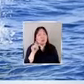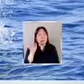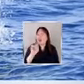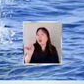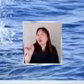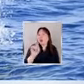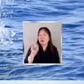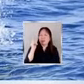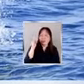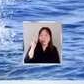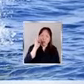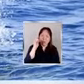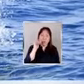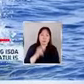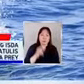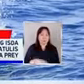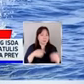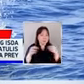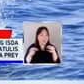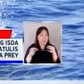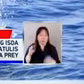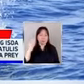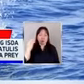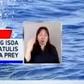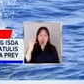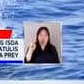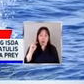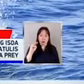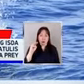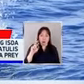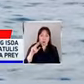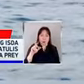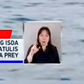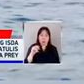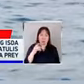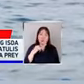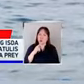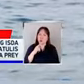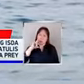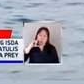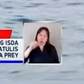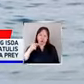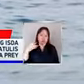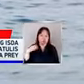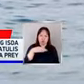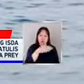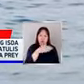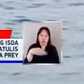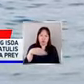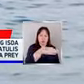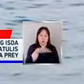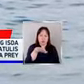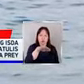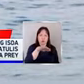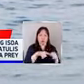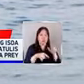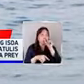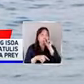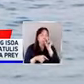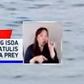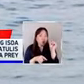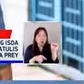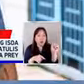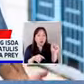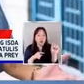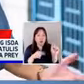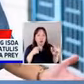Ang Blue Marlin o Makaira nigricans ay tinuturing na isa sa pinakamabilis na isda sa buong mundo. Ginagamit din nila ang kanilang matutulis na nguso para sibatin ang malilit